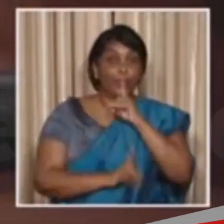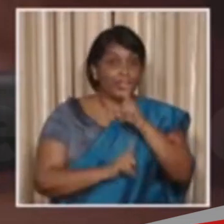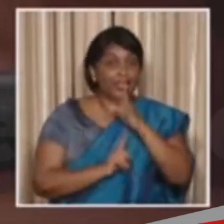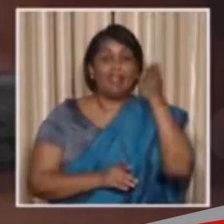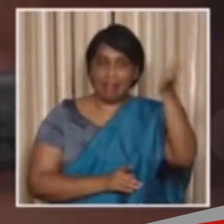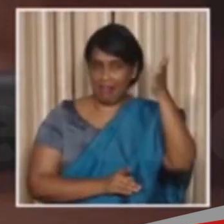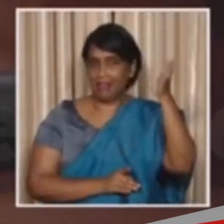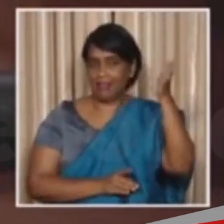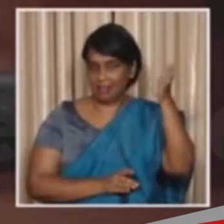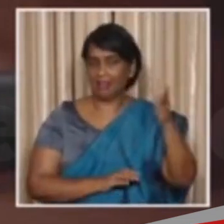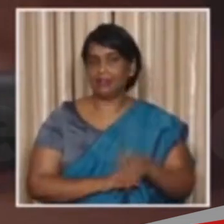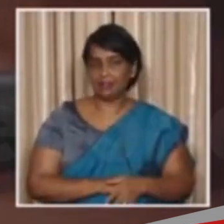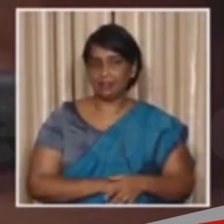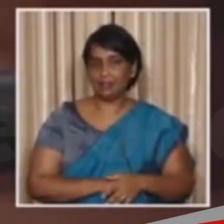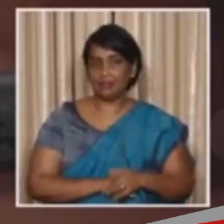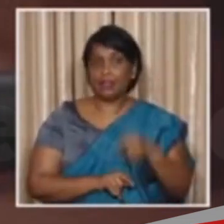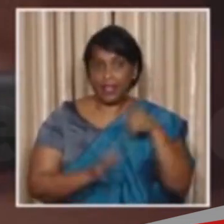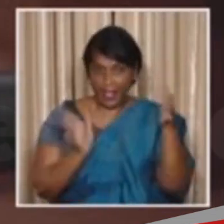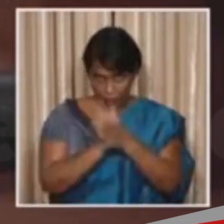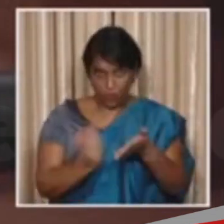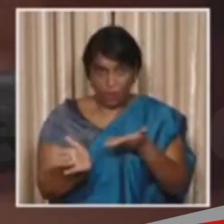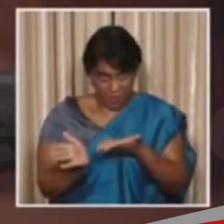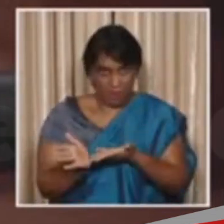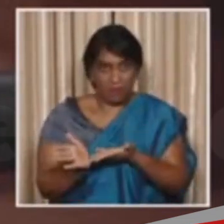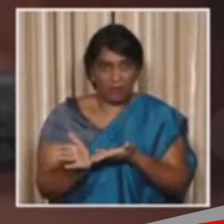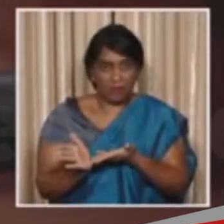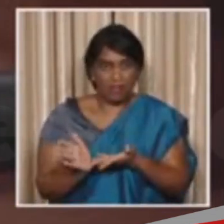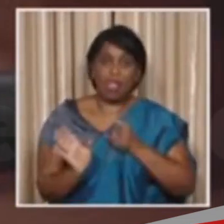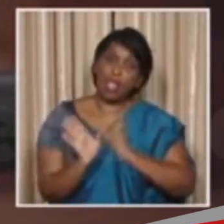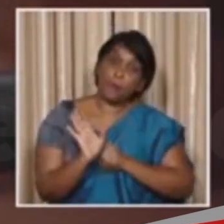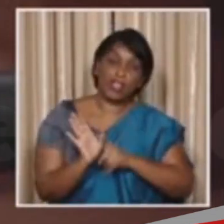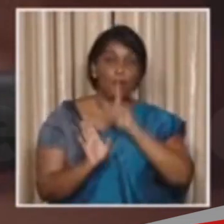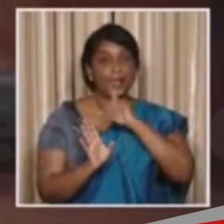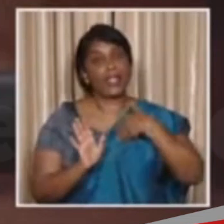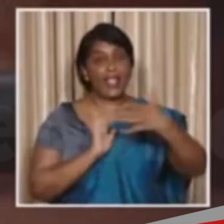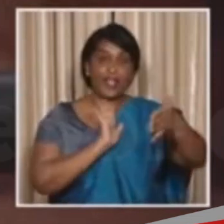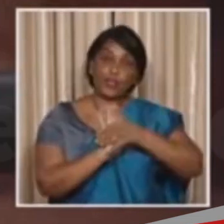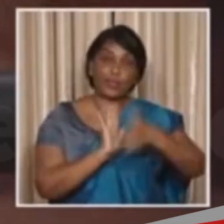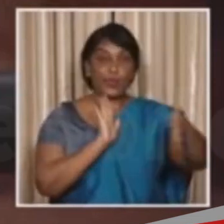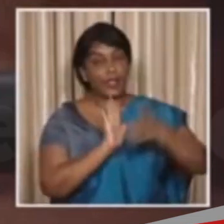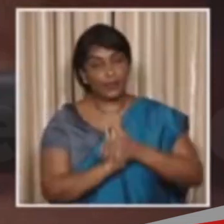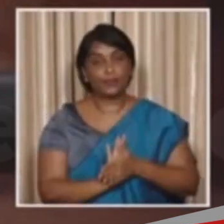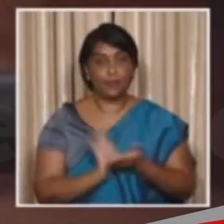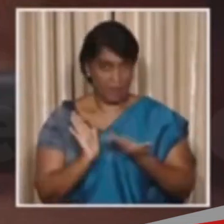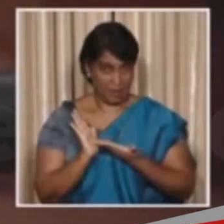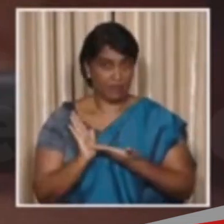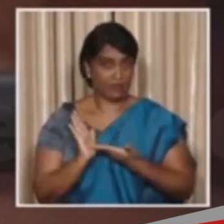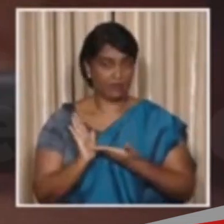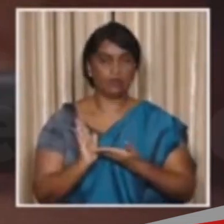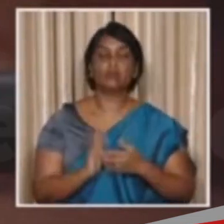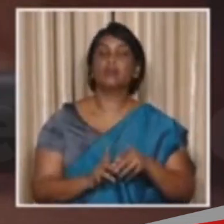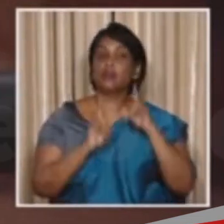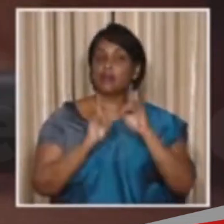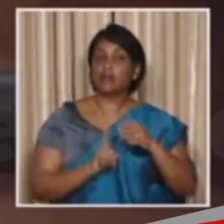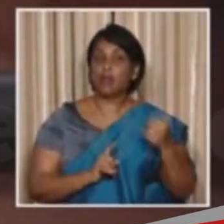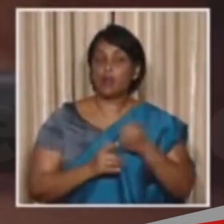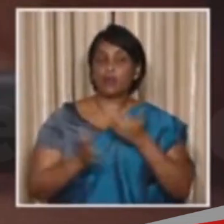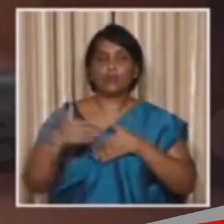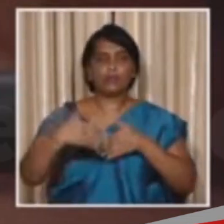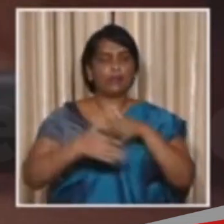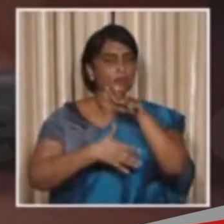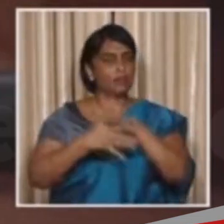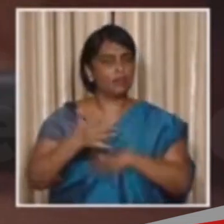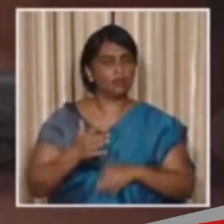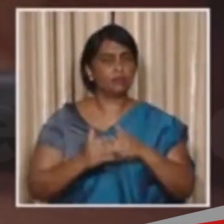මතක තියාගන්න. එකතු වෙන්න කියන්නේ මේවටද? හැමදාම ඇවිල්ලා කියන්නේ එකතු වෙන්න කියලා. හරිද? නමුත් නව කැබිනට් පත්‍රිකාව මගින්